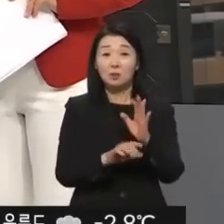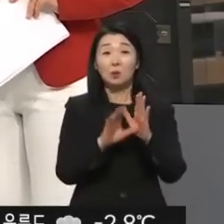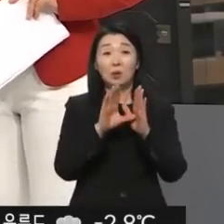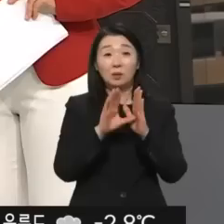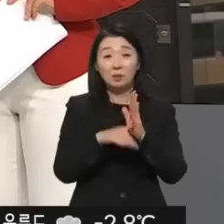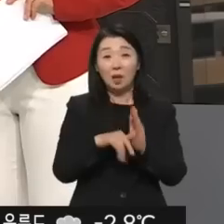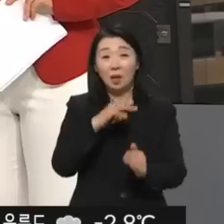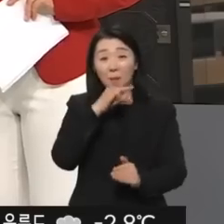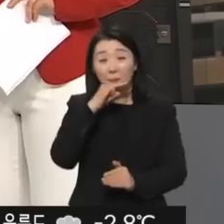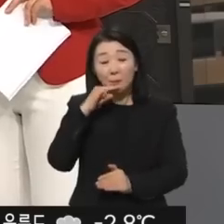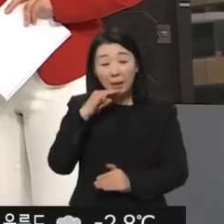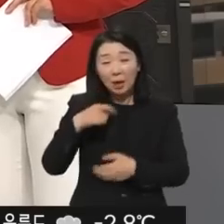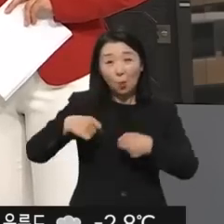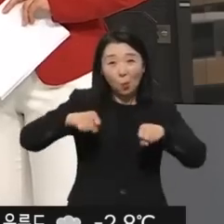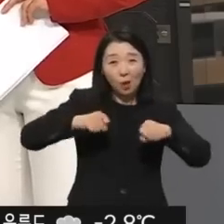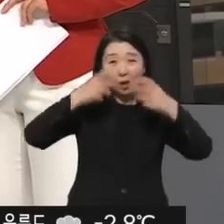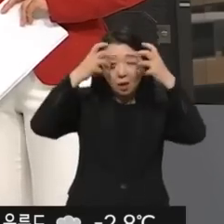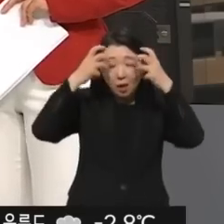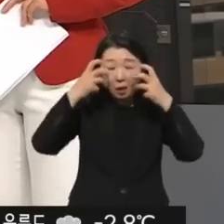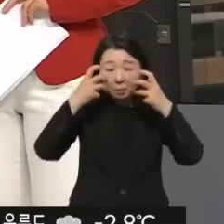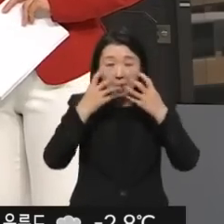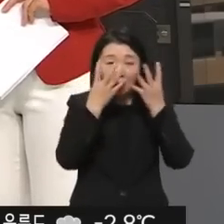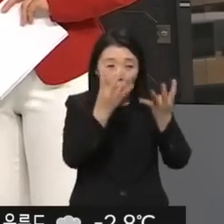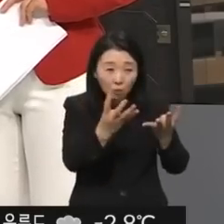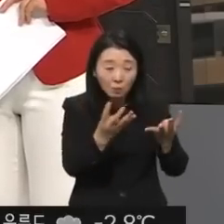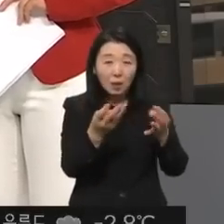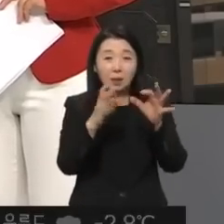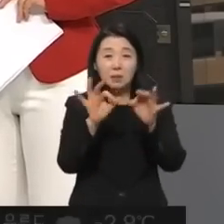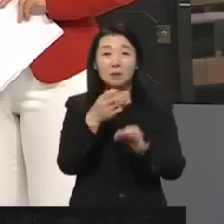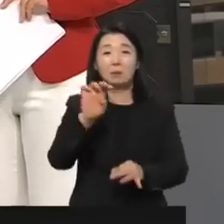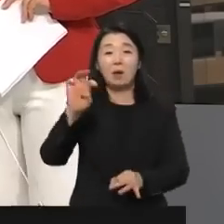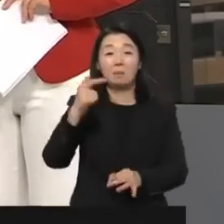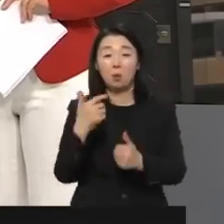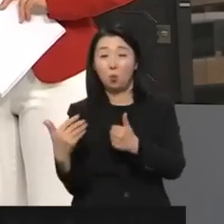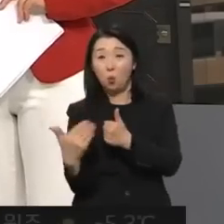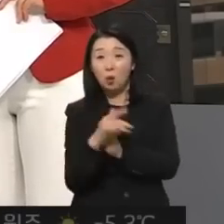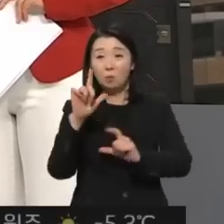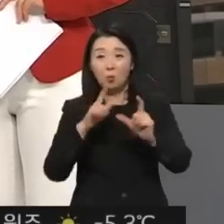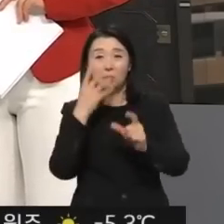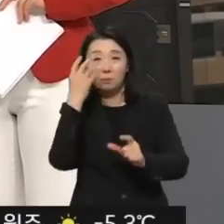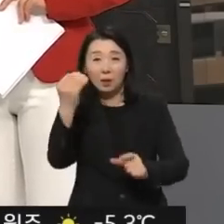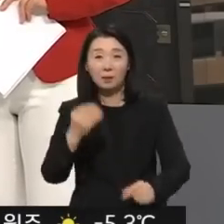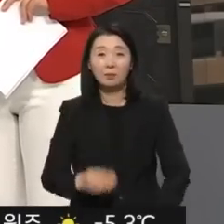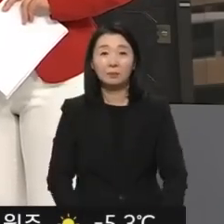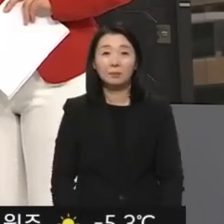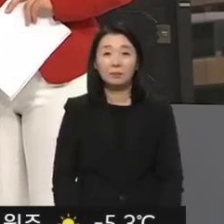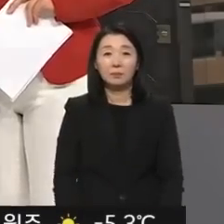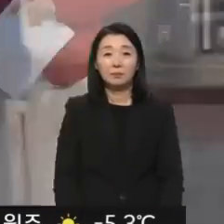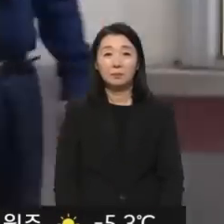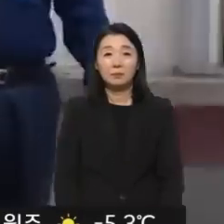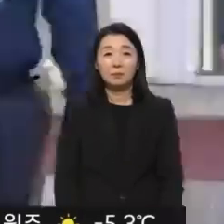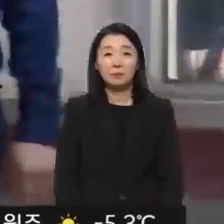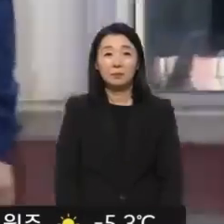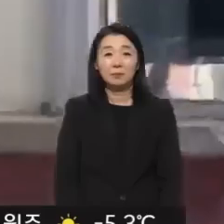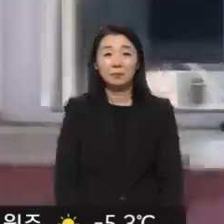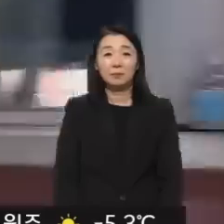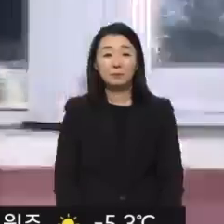빨간 오토바이 헬멧을 쓰고 구치소에서 나오는 김만배 씨를 호위하는 모습 포착되기도 했습니다.